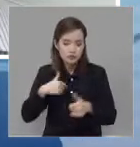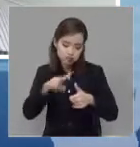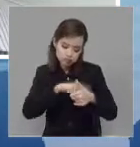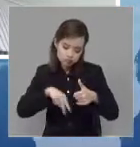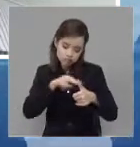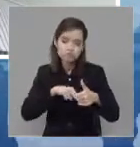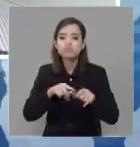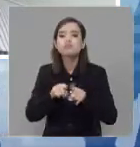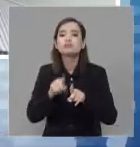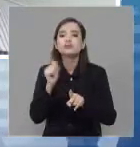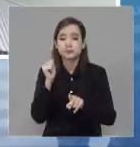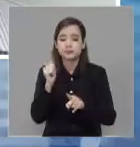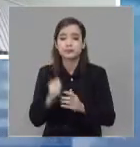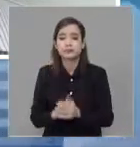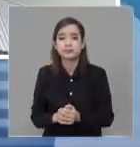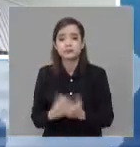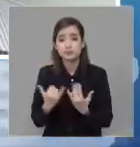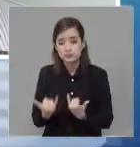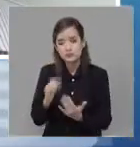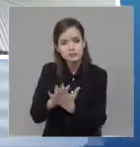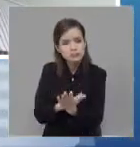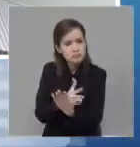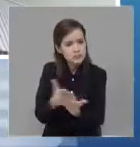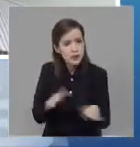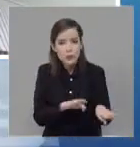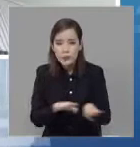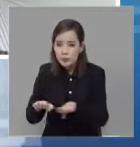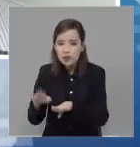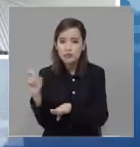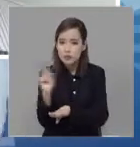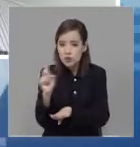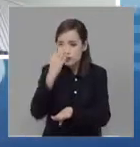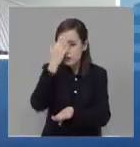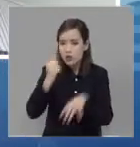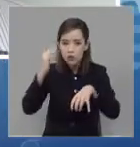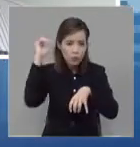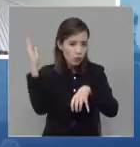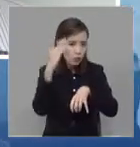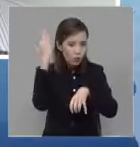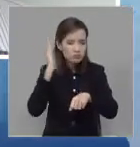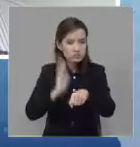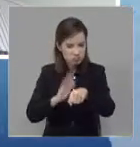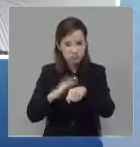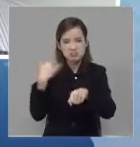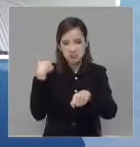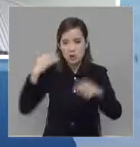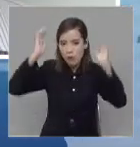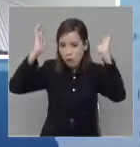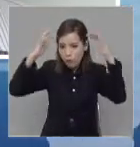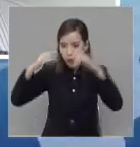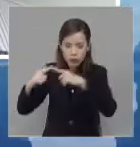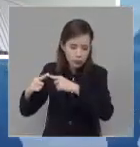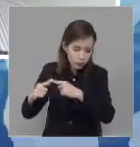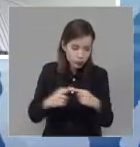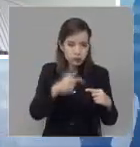ครับ ค่ะแล้วหลังจากนี้จะมีแผนรับมืออย่างไรบ้างเพราะว่าทางกรมอุตุนิยมวิทยาก็บอกว่าน่าจะมีฝนตกต่อเนื่องไปตลอดทั้งสั